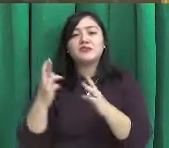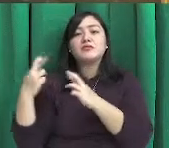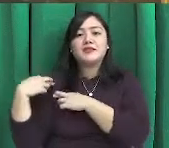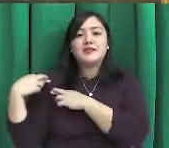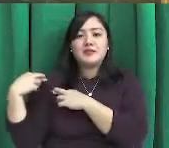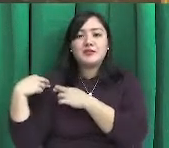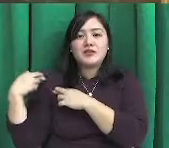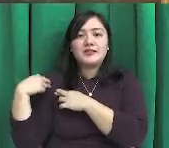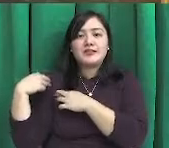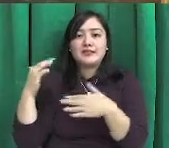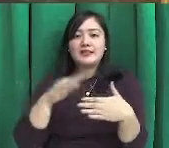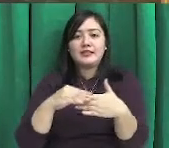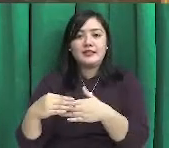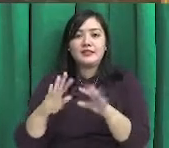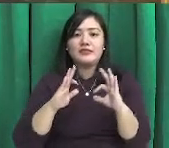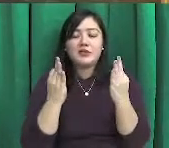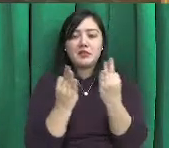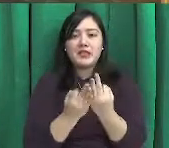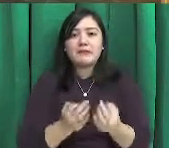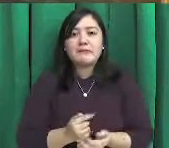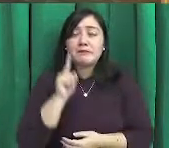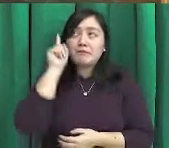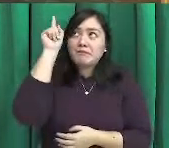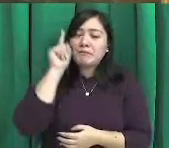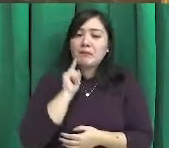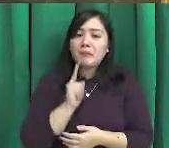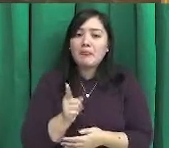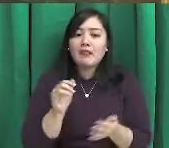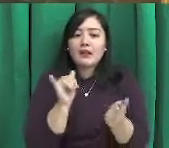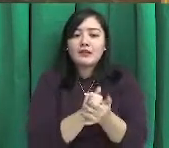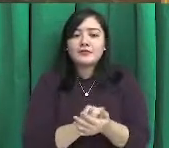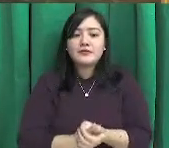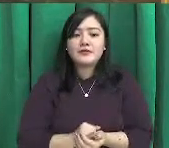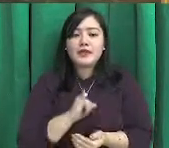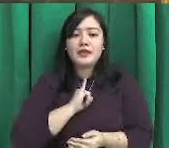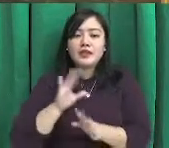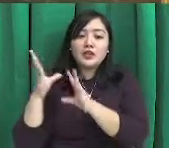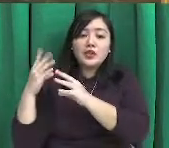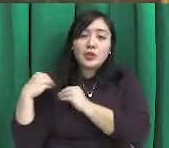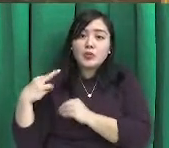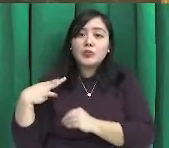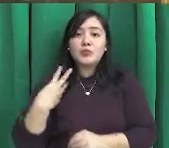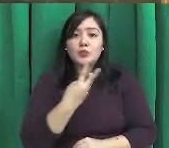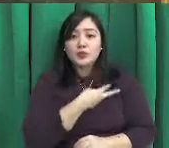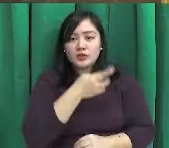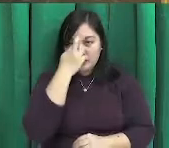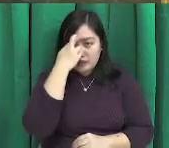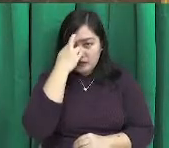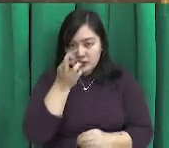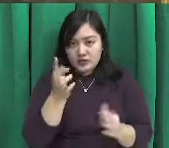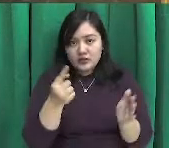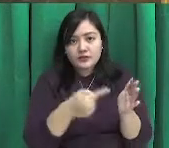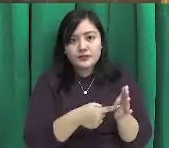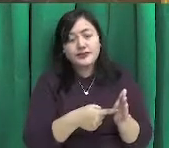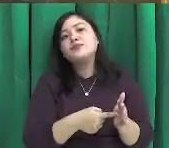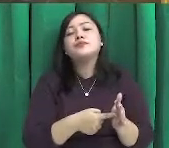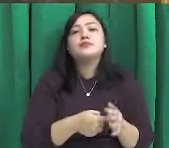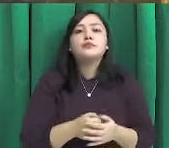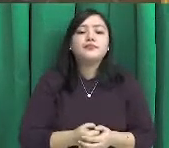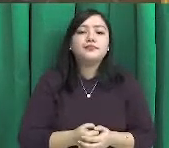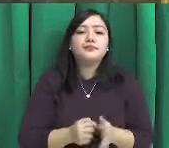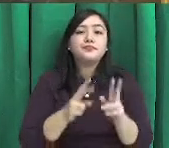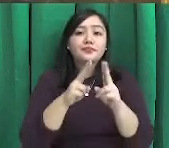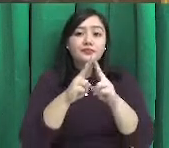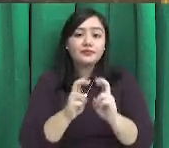see, so sana makita po natin dito sa mga usapin na ito na bagamat marami tayong